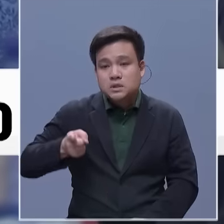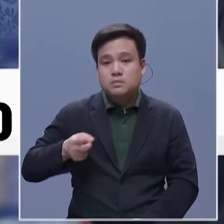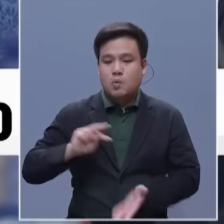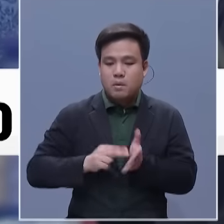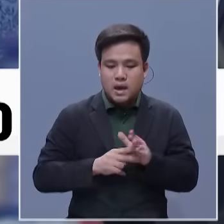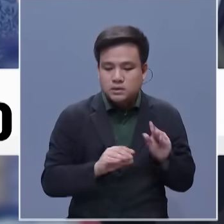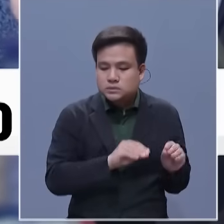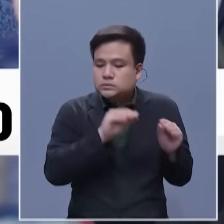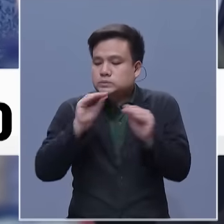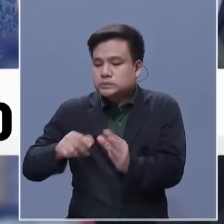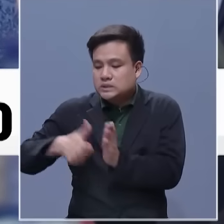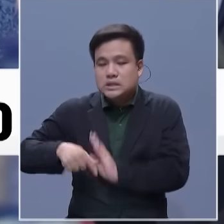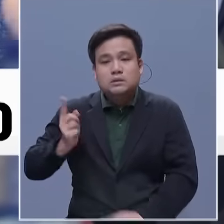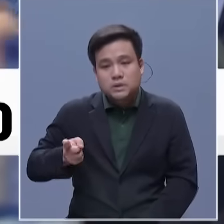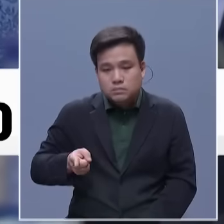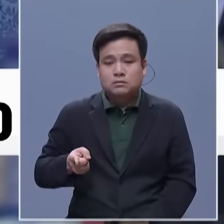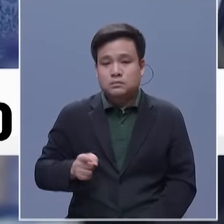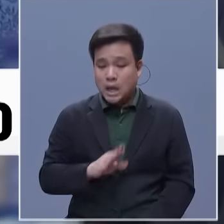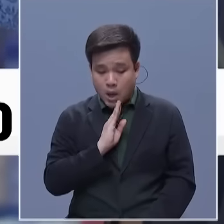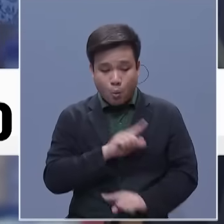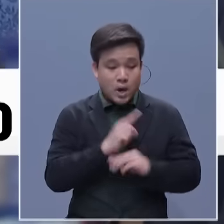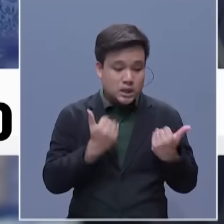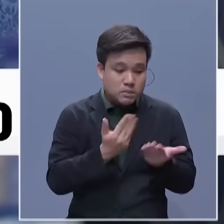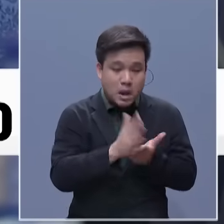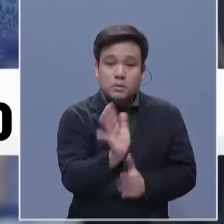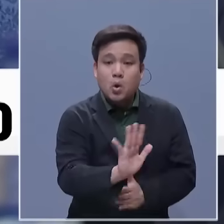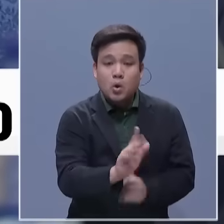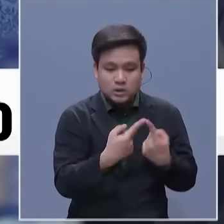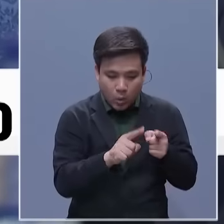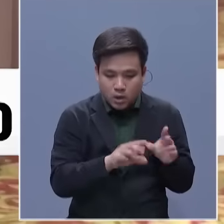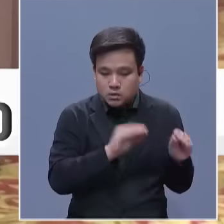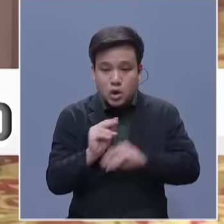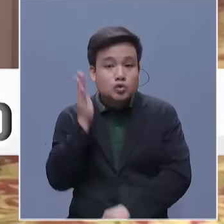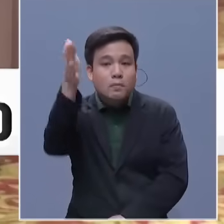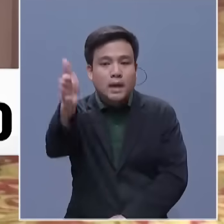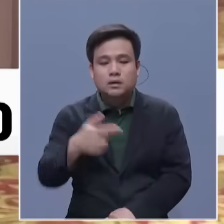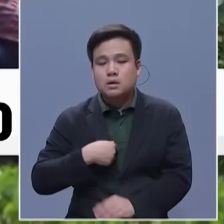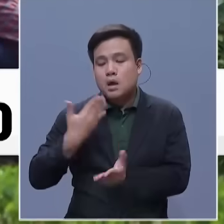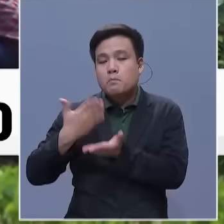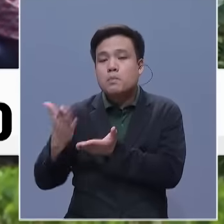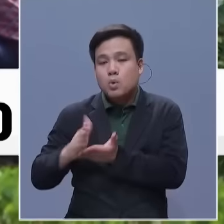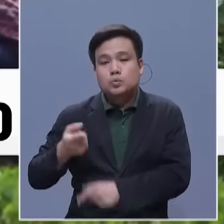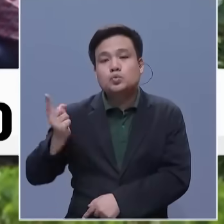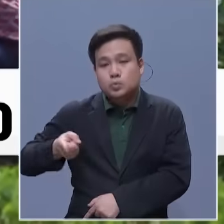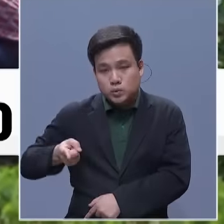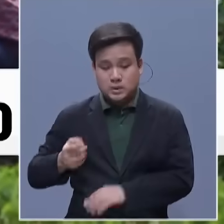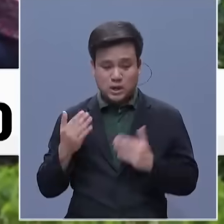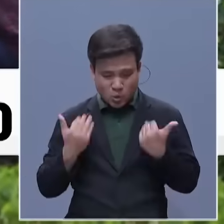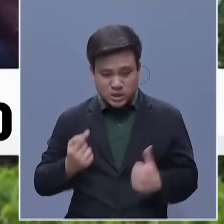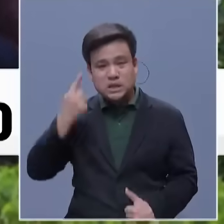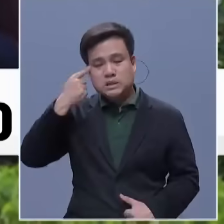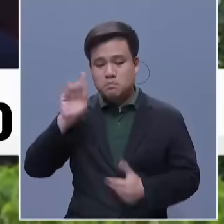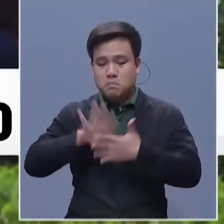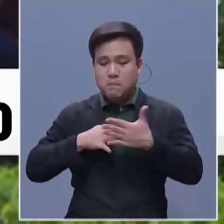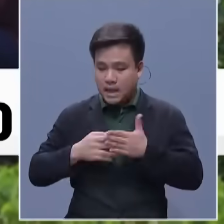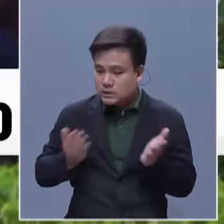สามารถหลุดพ้นจากการเป็นหนี้ได้ค่ะดังนั้นรัฐบาลควรปรับเปลี่ยนโครงสร้างการผลิตให้มีผลผลิตเพิ่มขึ้นสนับสนุหนุนการ